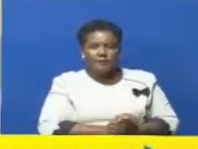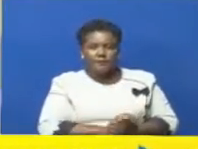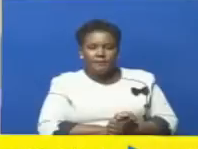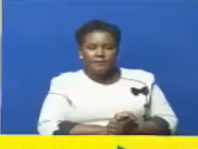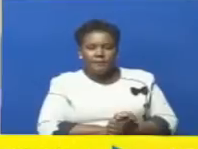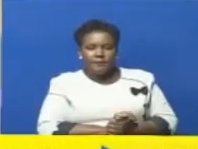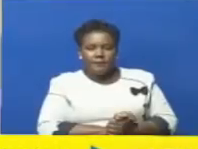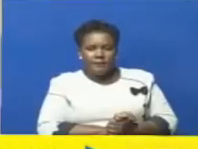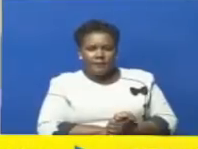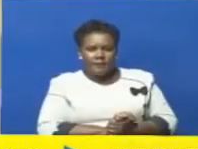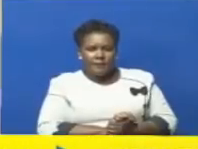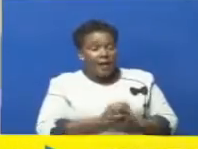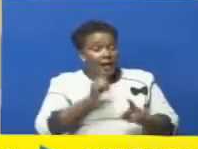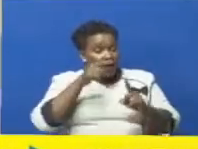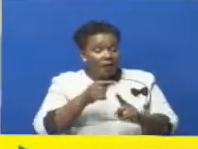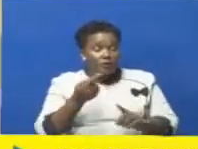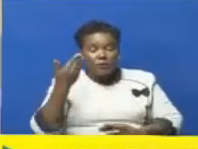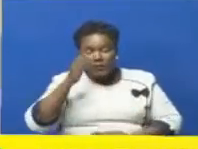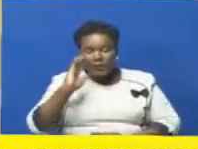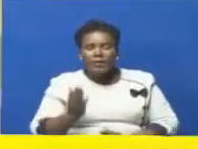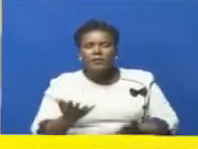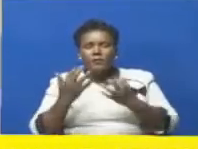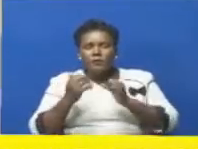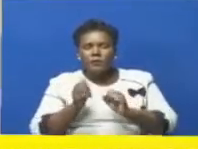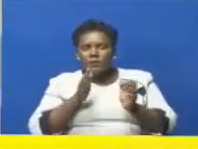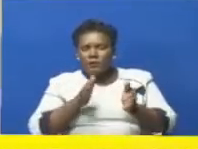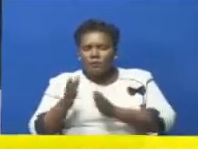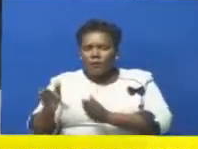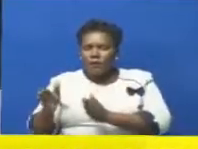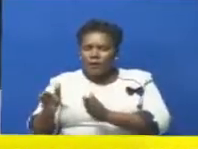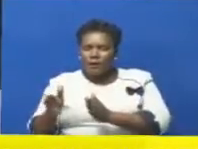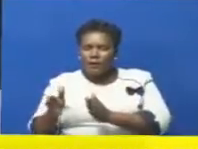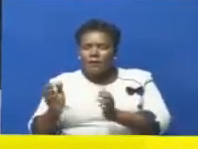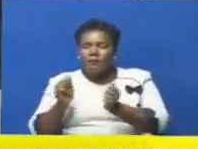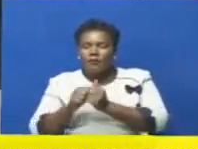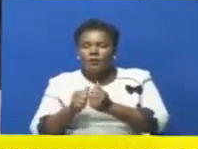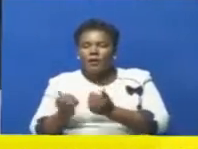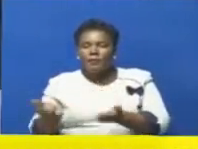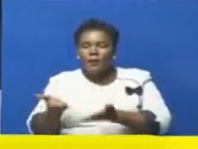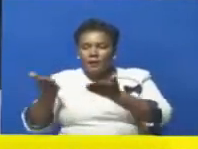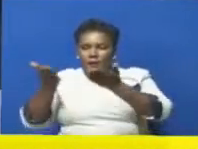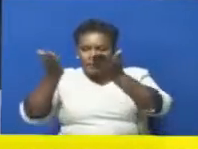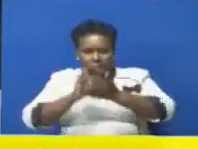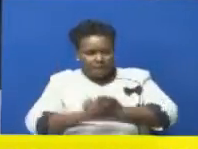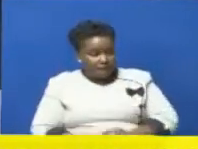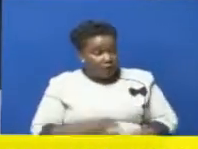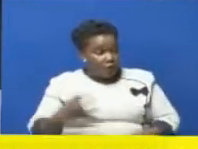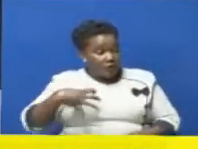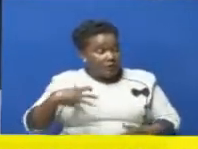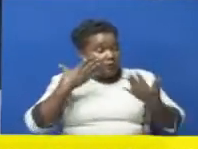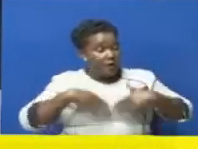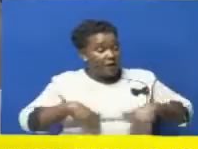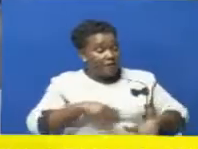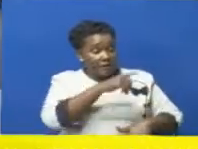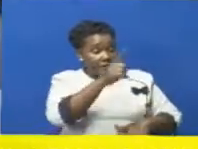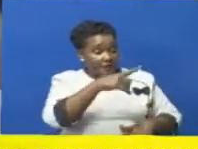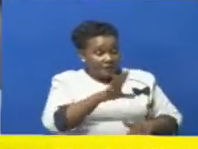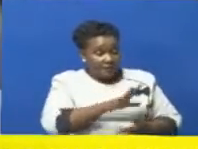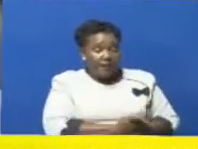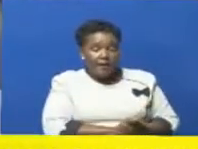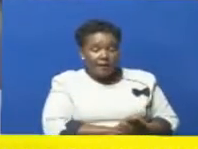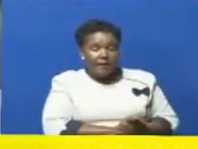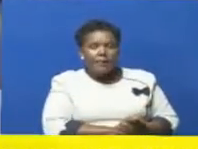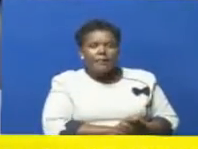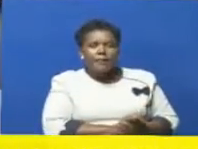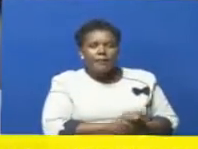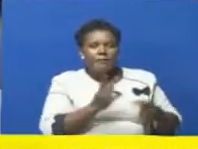za kupanga mipango ya maendeleo endelevu katika sekta ya afya. Waziri wa afya wa Zanzibar Nasr Ahmed Masrui